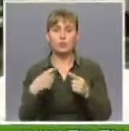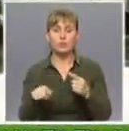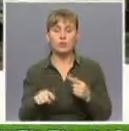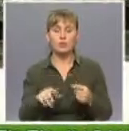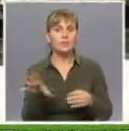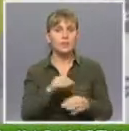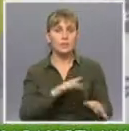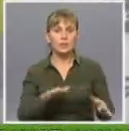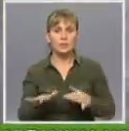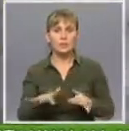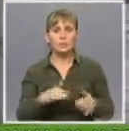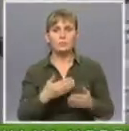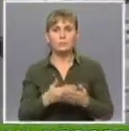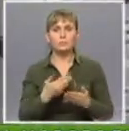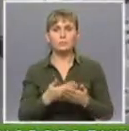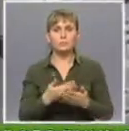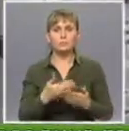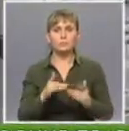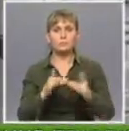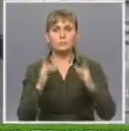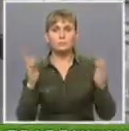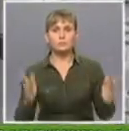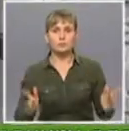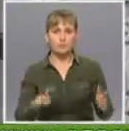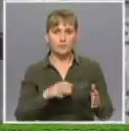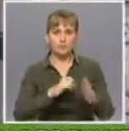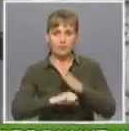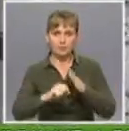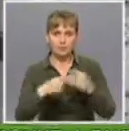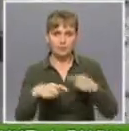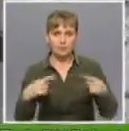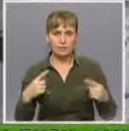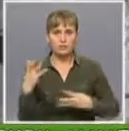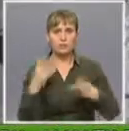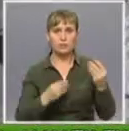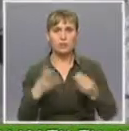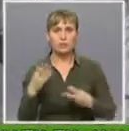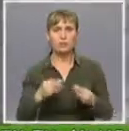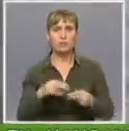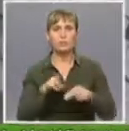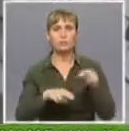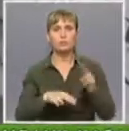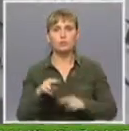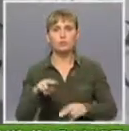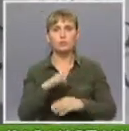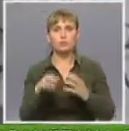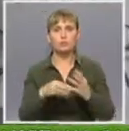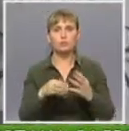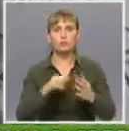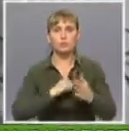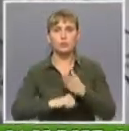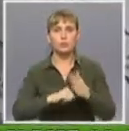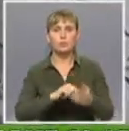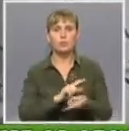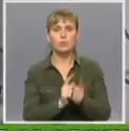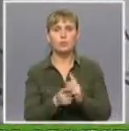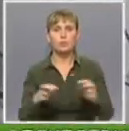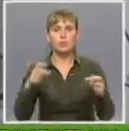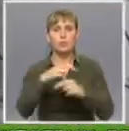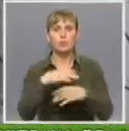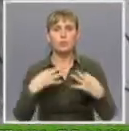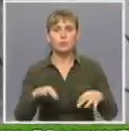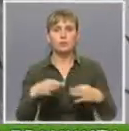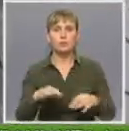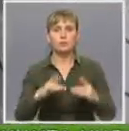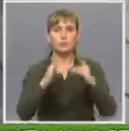всех действующих. К примеру, вблизи мостов и тоннелей не будут ставить светофоры, а для пешеходов построят надземные и подземные переходы.